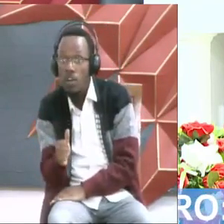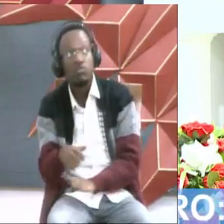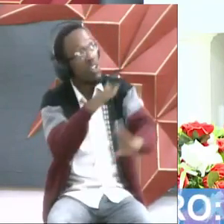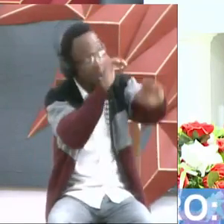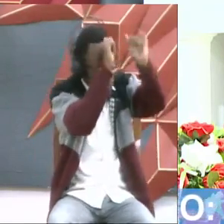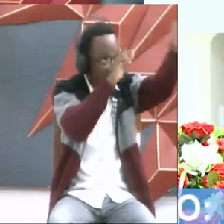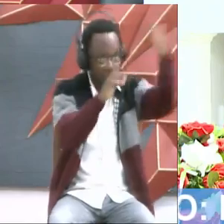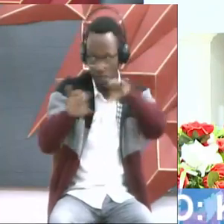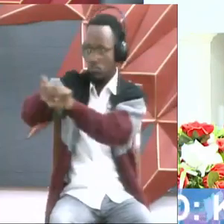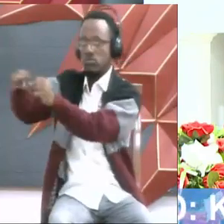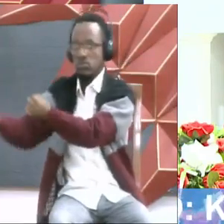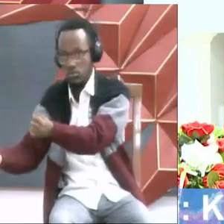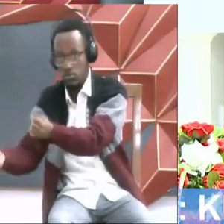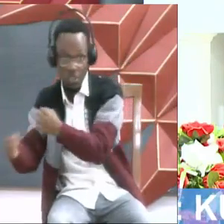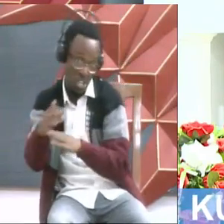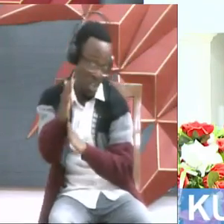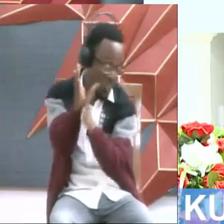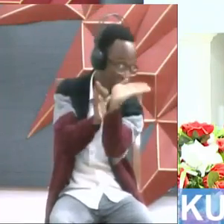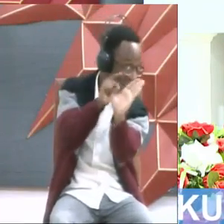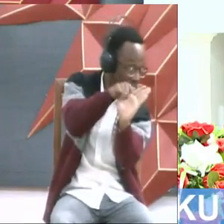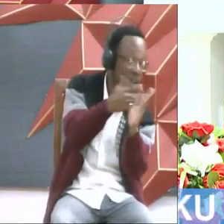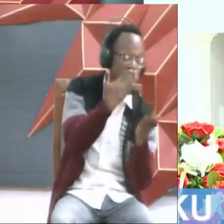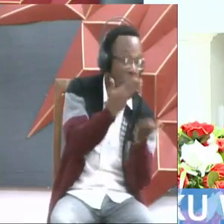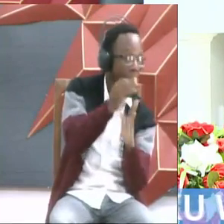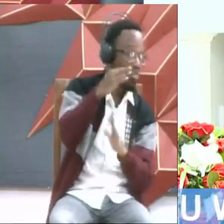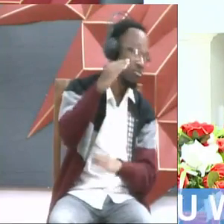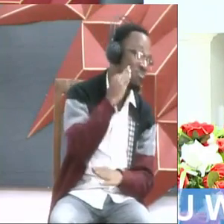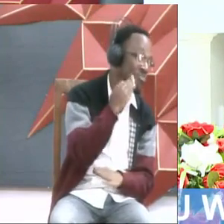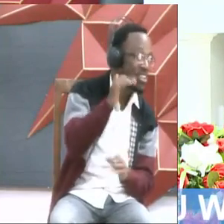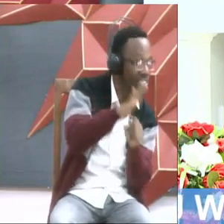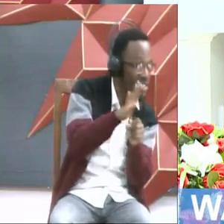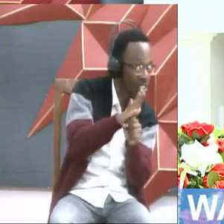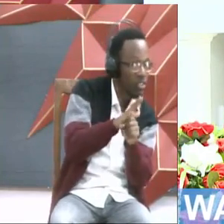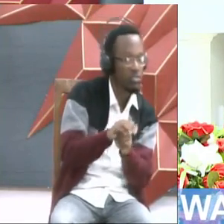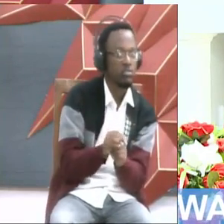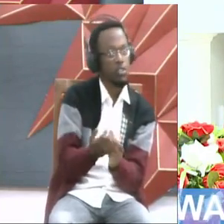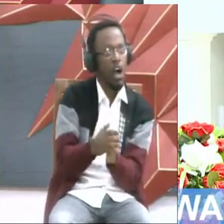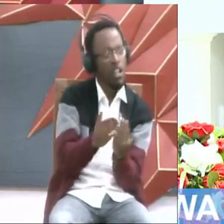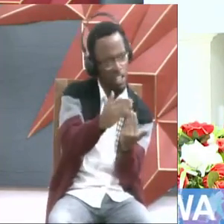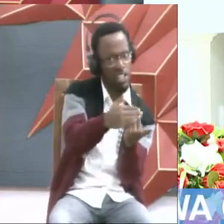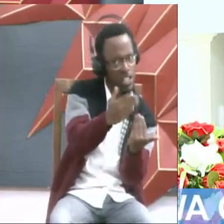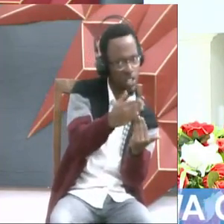Père qui retranche cela. Ce qui porte de fruits,